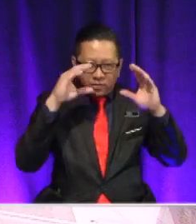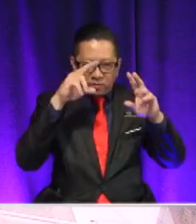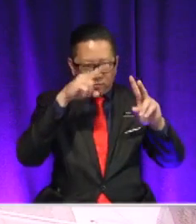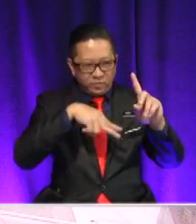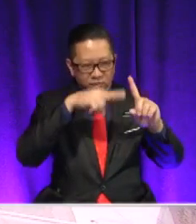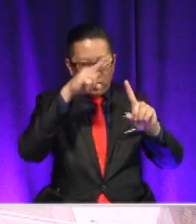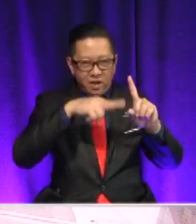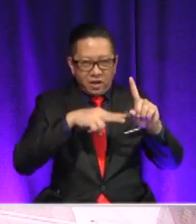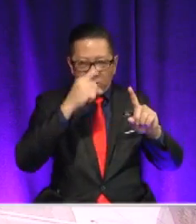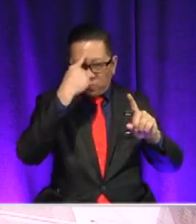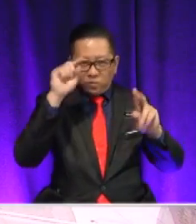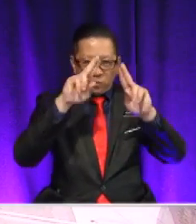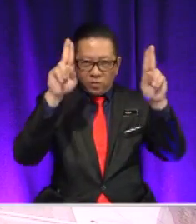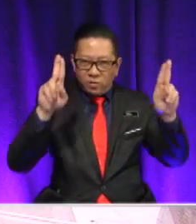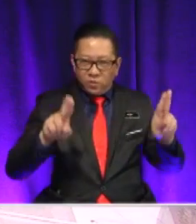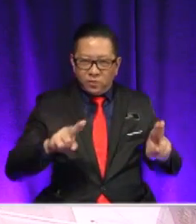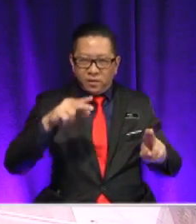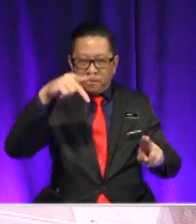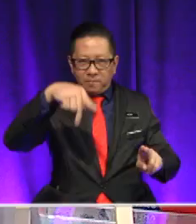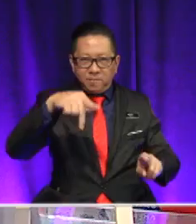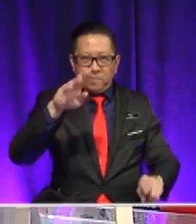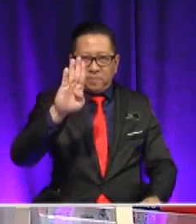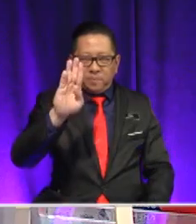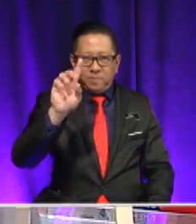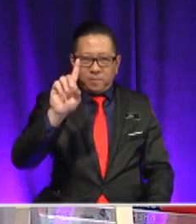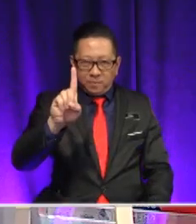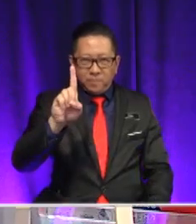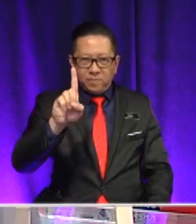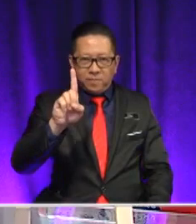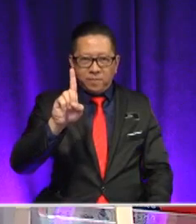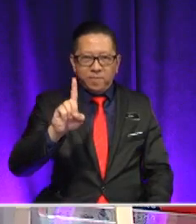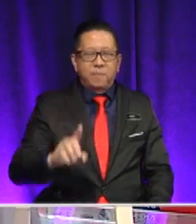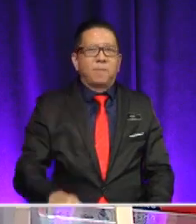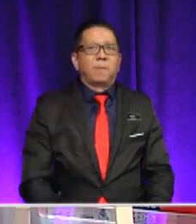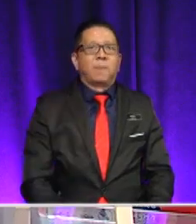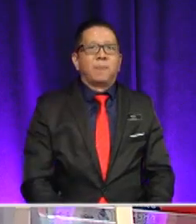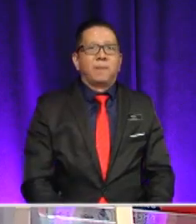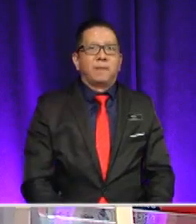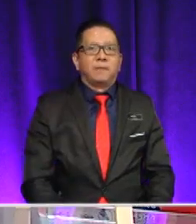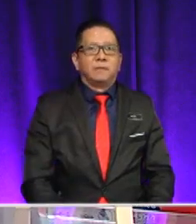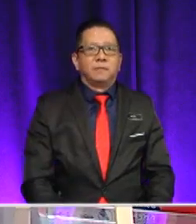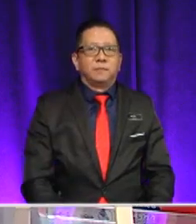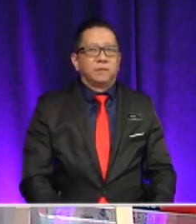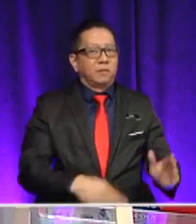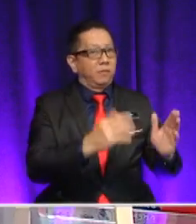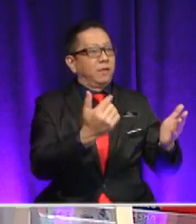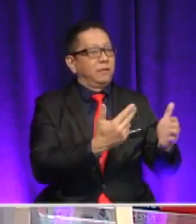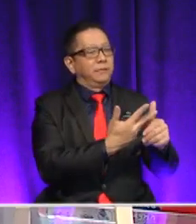ataupun secara individu Oke Ivan ke sini kita ada dua eh kita ada tiga terus